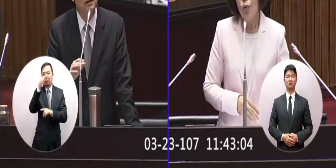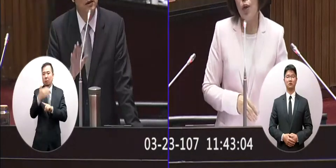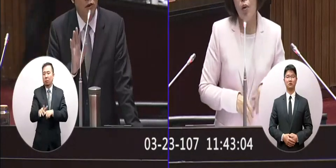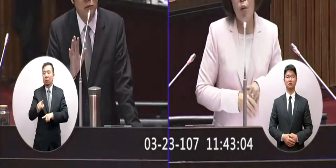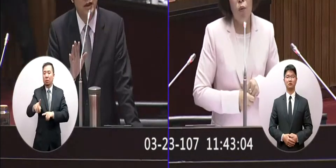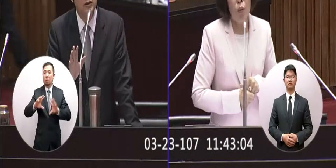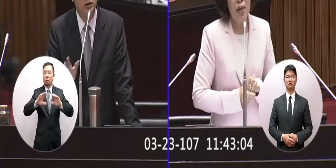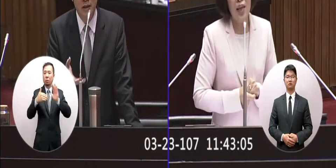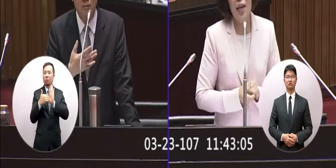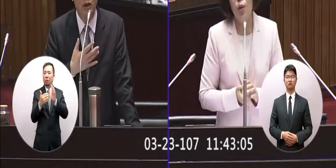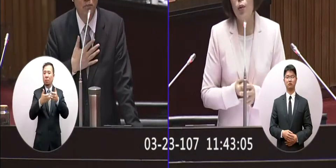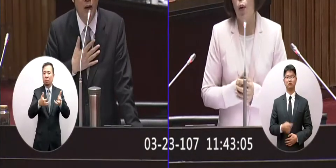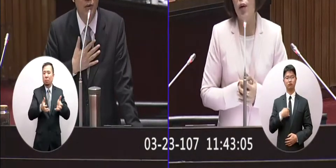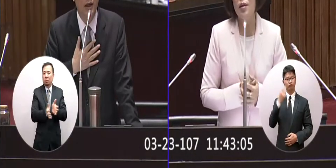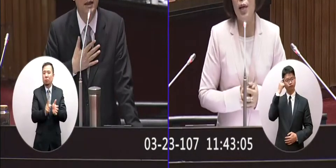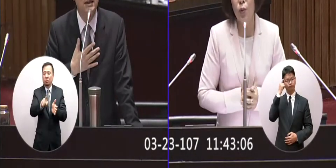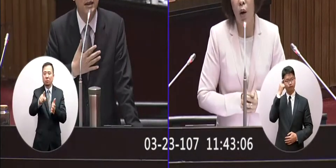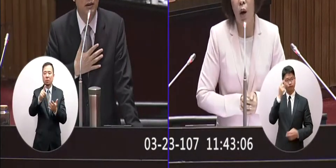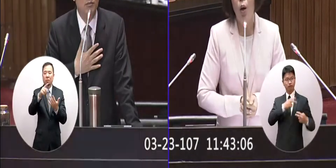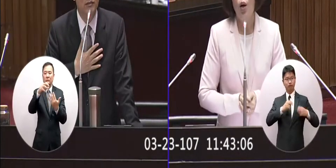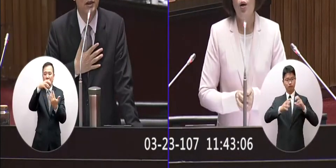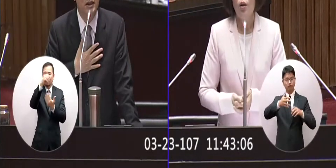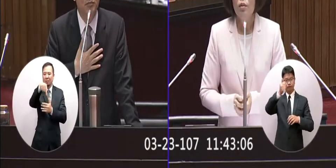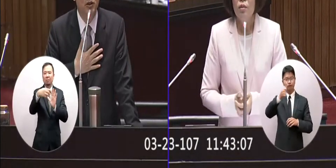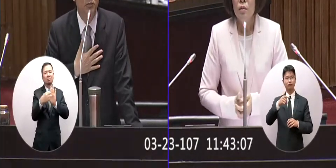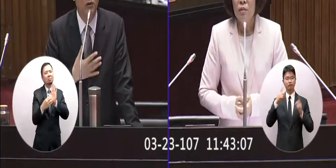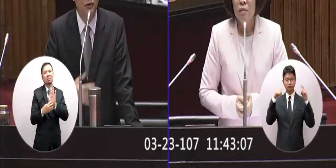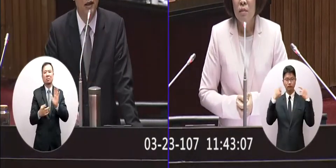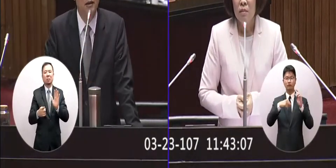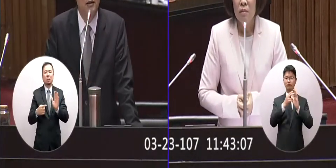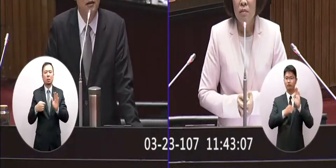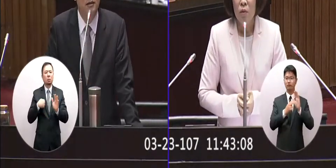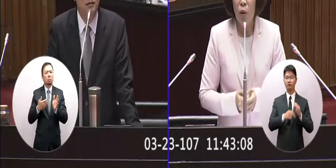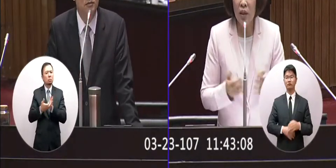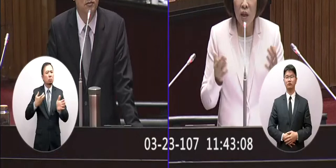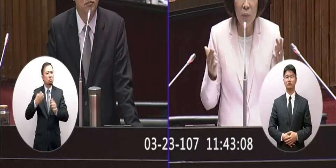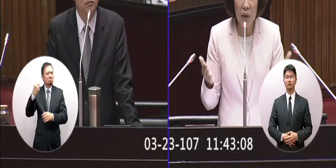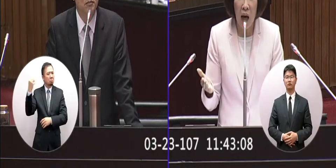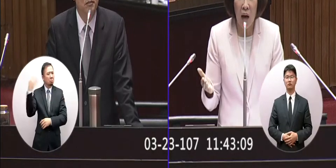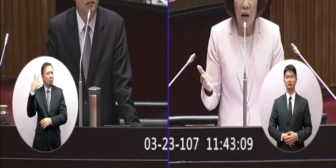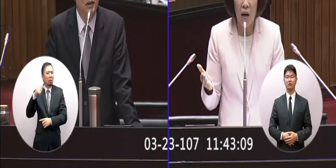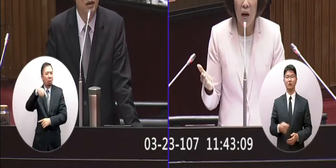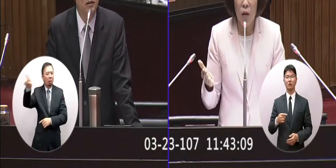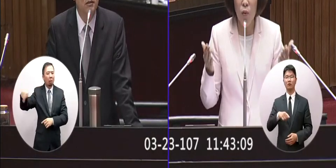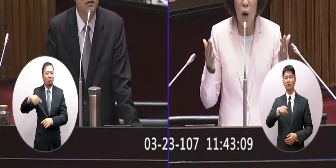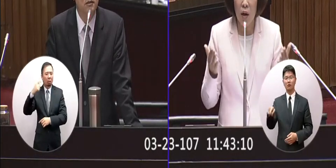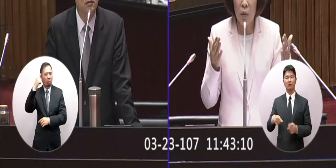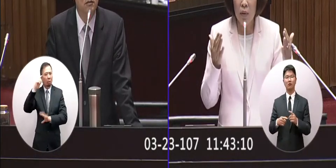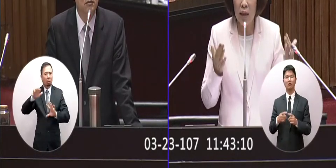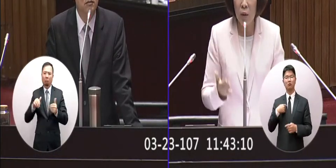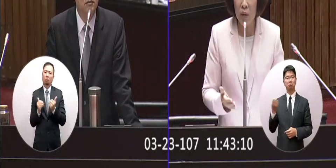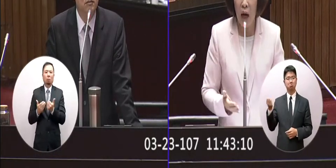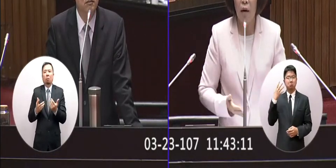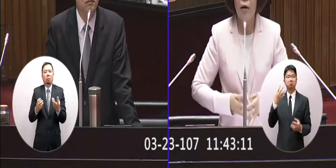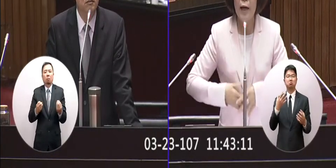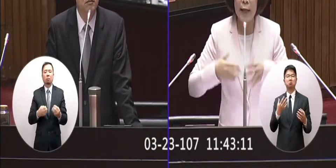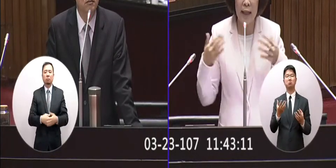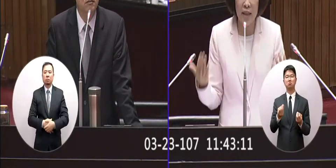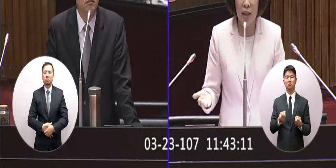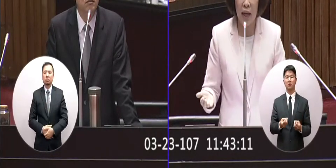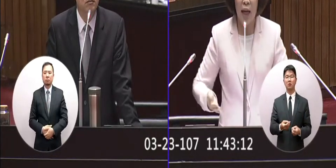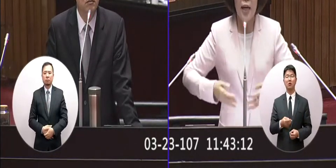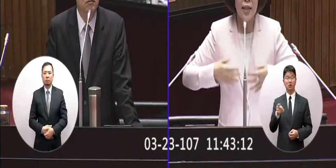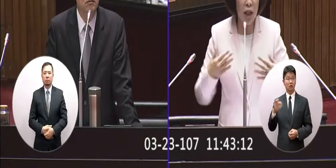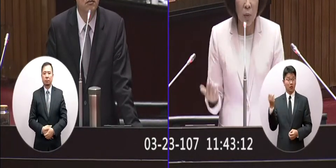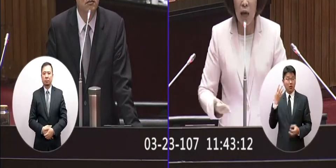字？ 所以说，我们蔡总统一直在说， 事先没有抱怨， 我们听不到。如果他听不到，可以